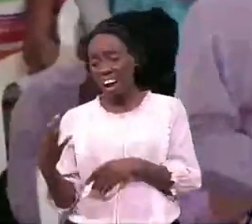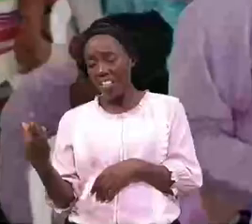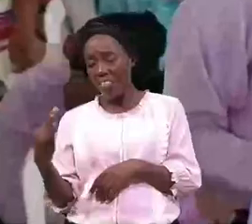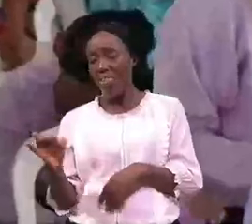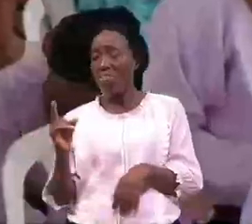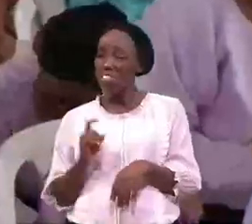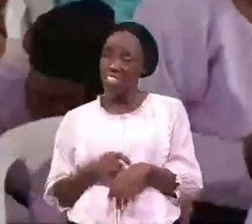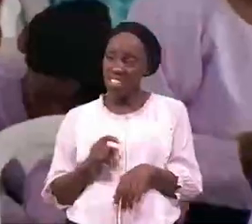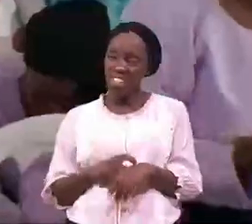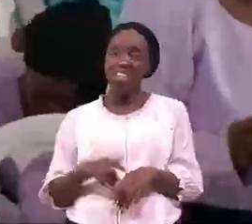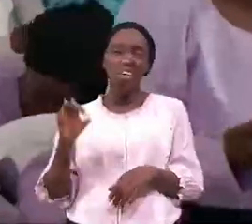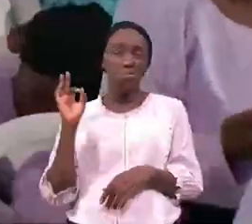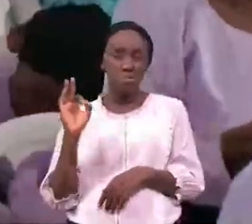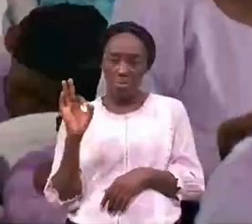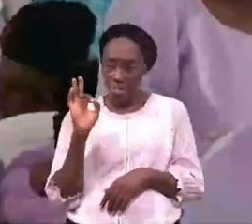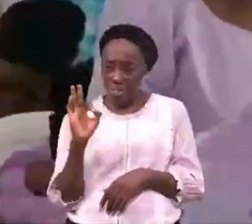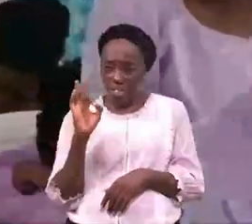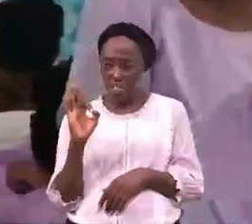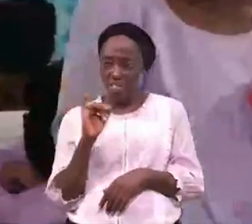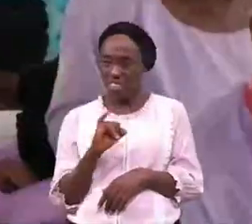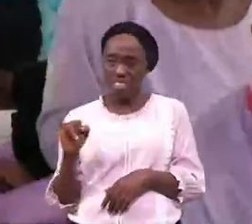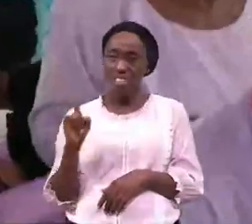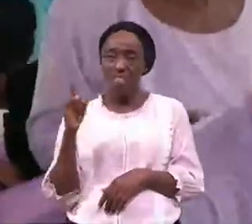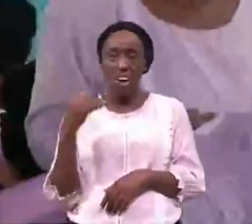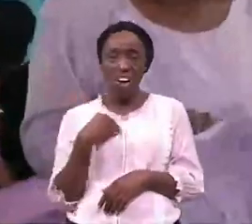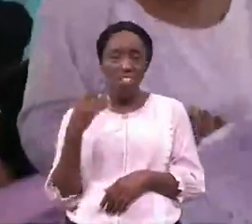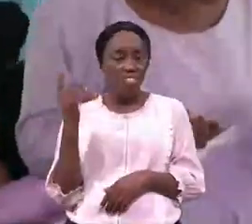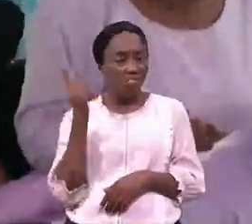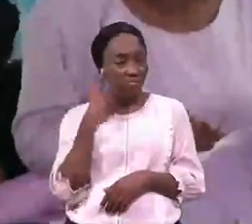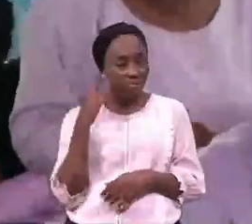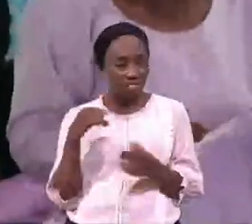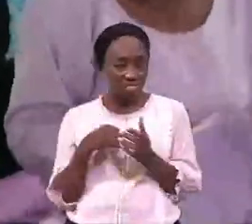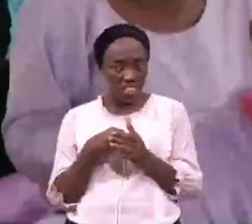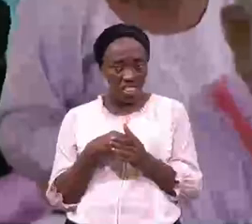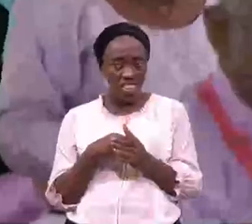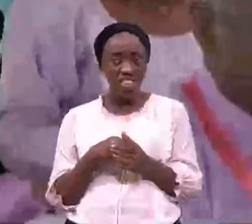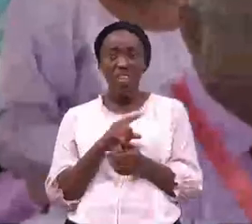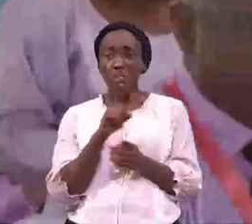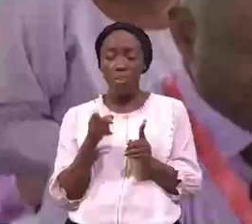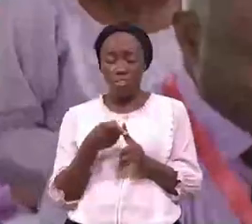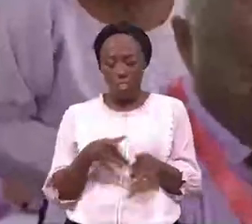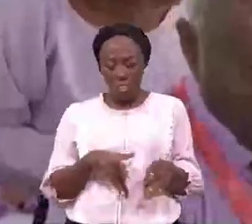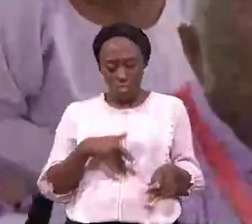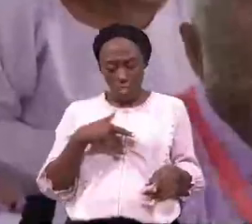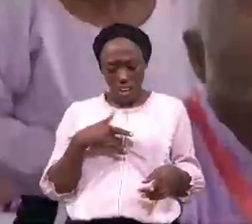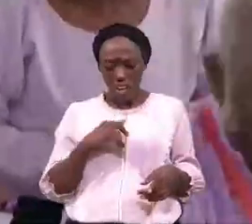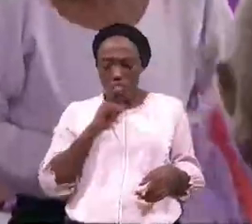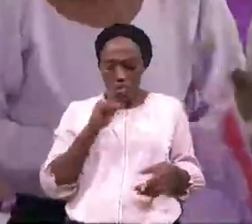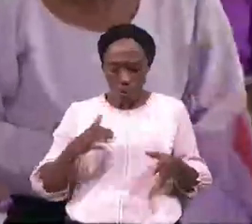en toute occasion favorable ou non, prêche-la, tu l'as entendu, quand tu es triste, prêche la